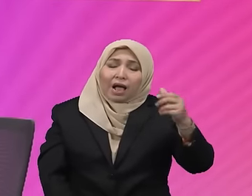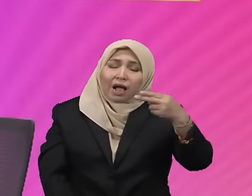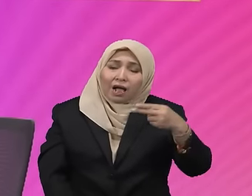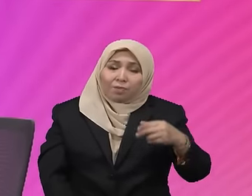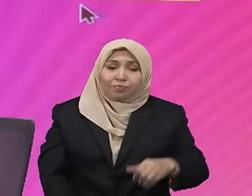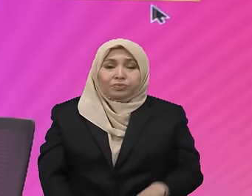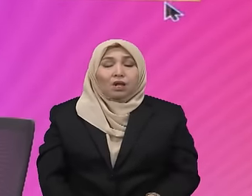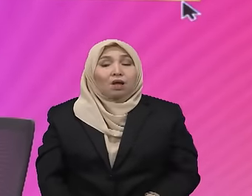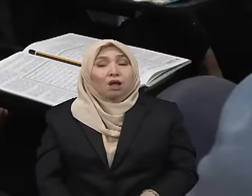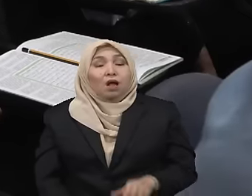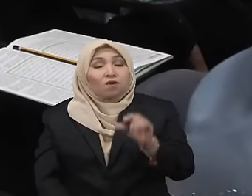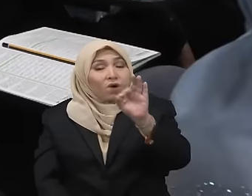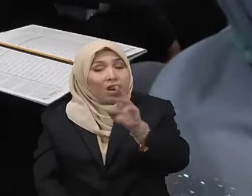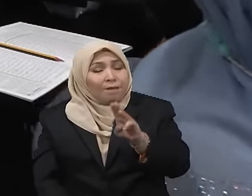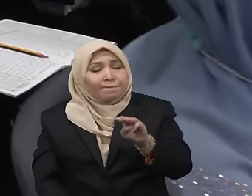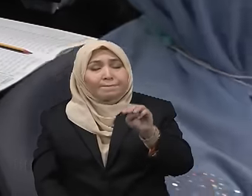قَالَ. Silakan.